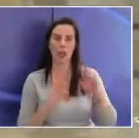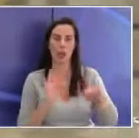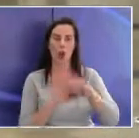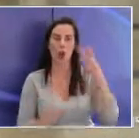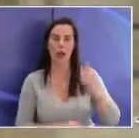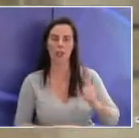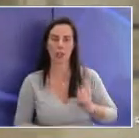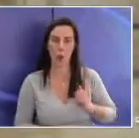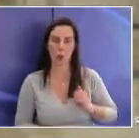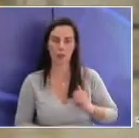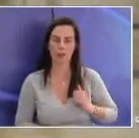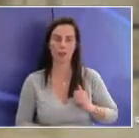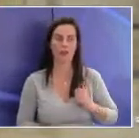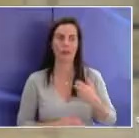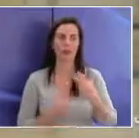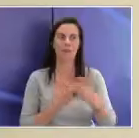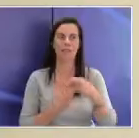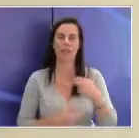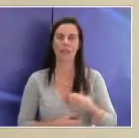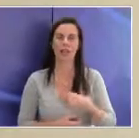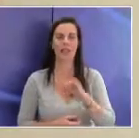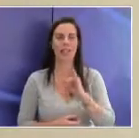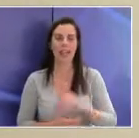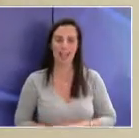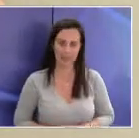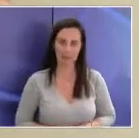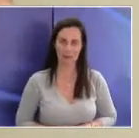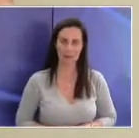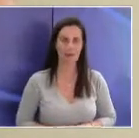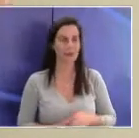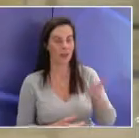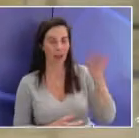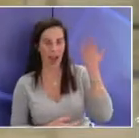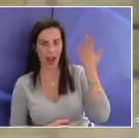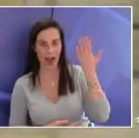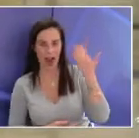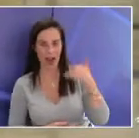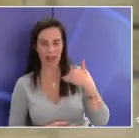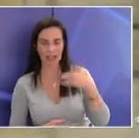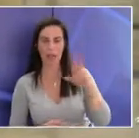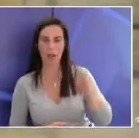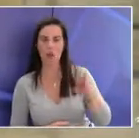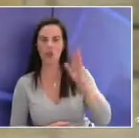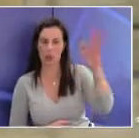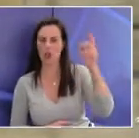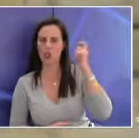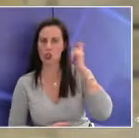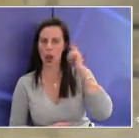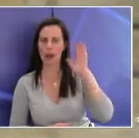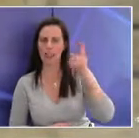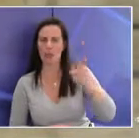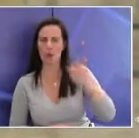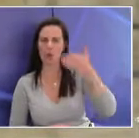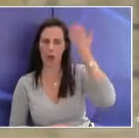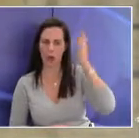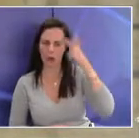הגיוס, והצטרף אליי יניר קוזין. שלום, מזל. היית בסיעת יש עתיד, שמעת את האיום של יאיר